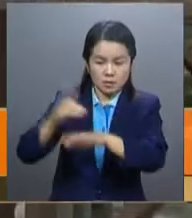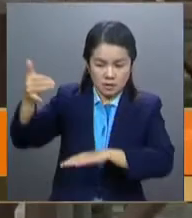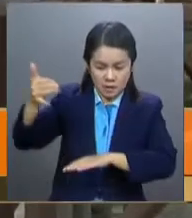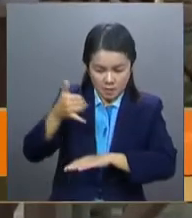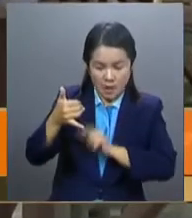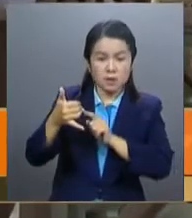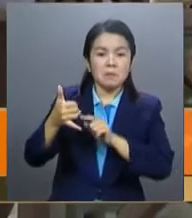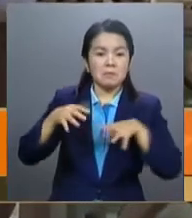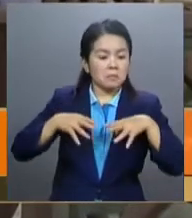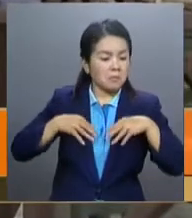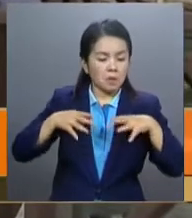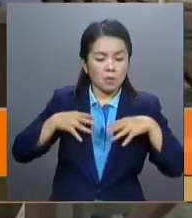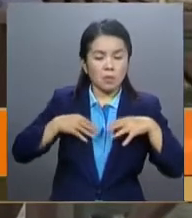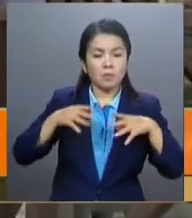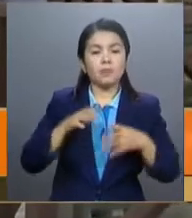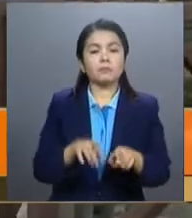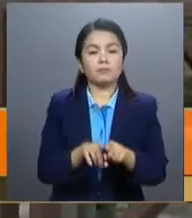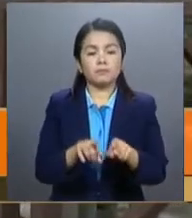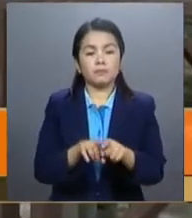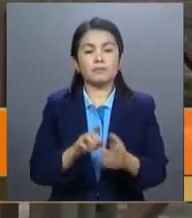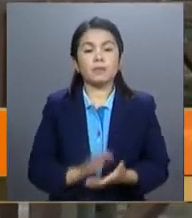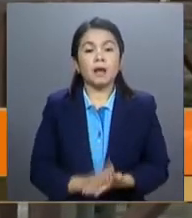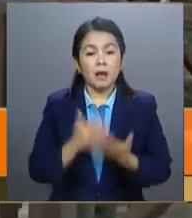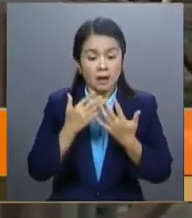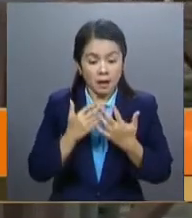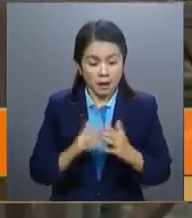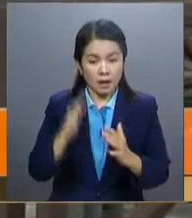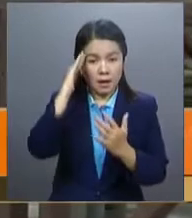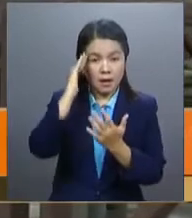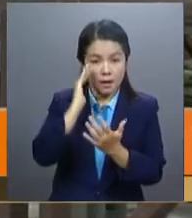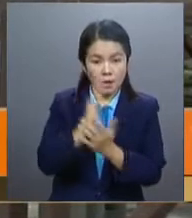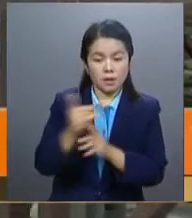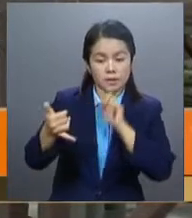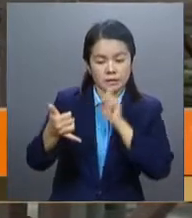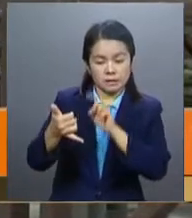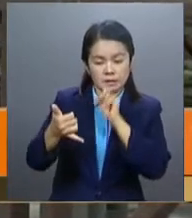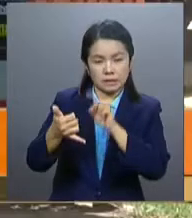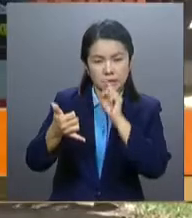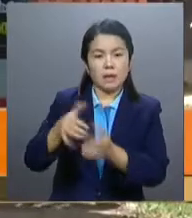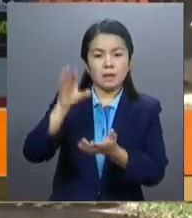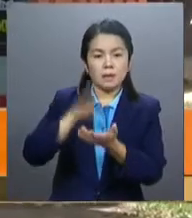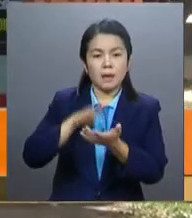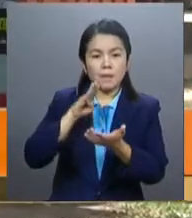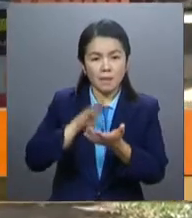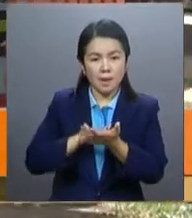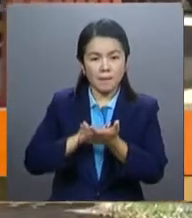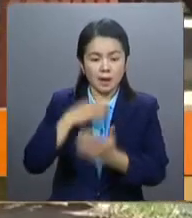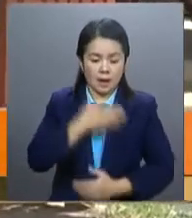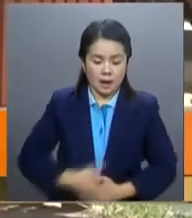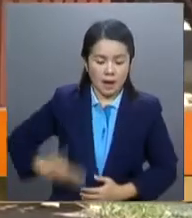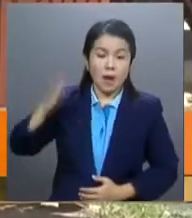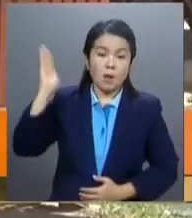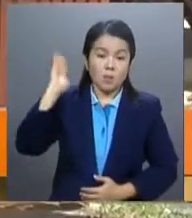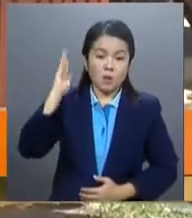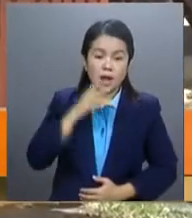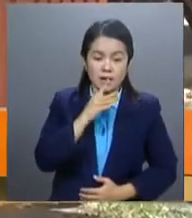การปฏิเสธพนักงานสอบสวนจะเร่งรวบรวมพยานหลักฐานเก็บตัวอย่าง DNAของผู้ถูกกล่าวหาไปเปรียบ